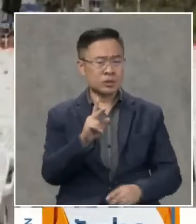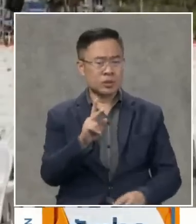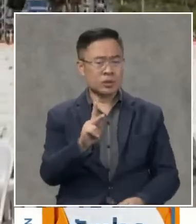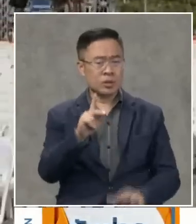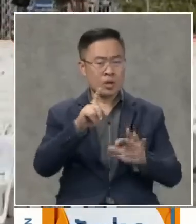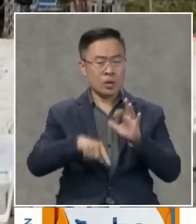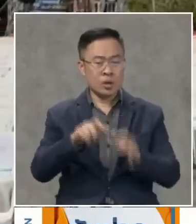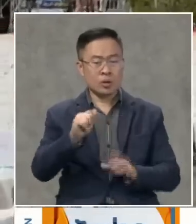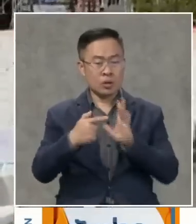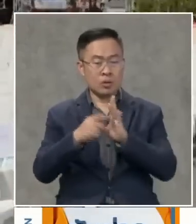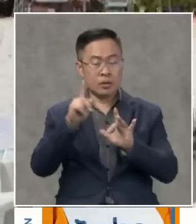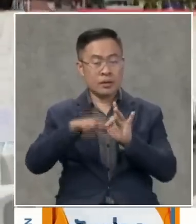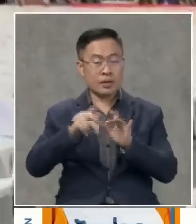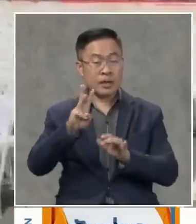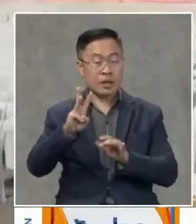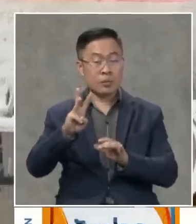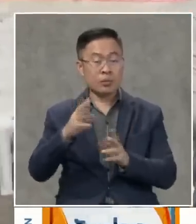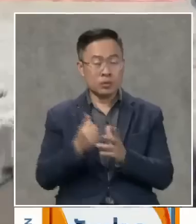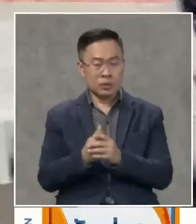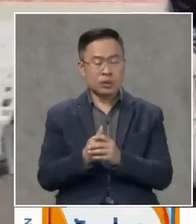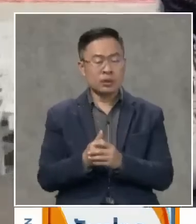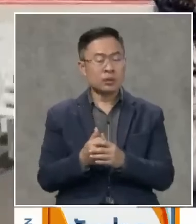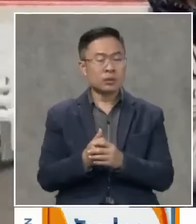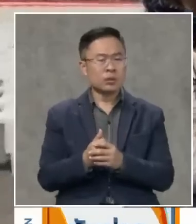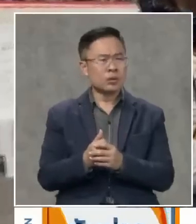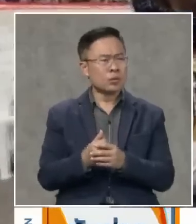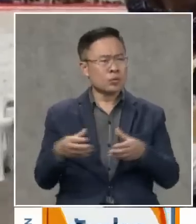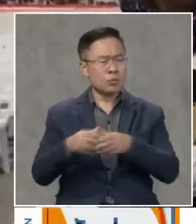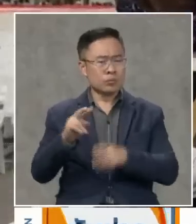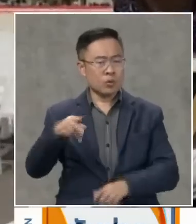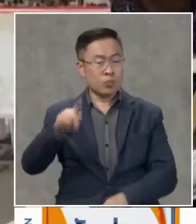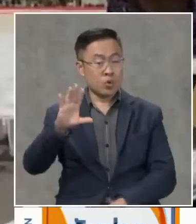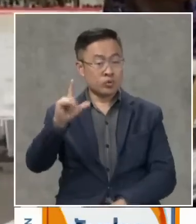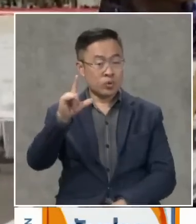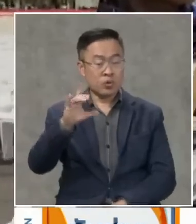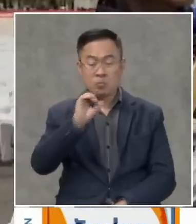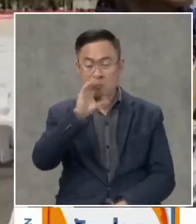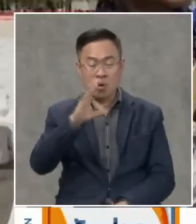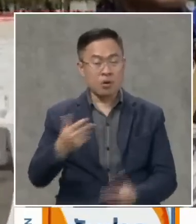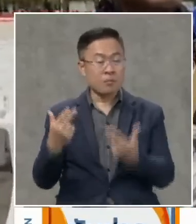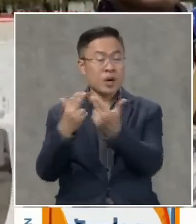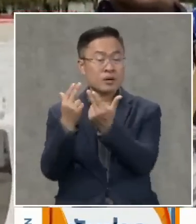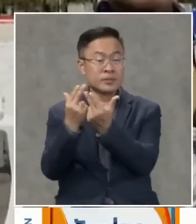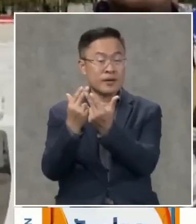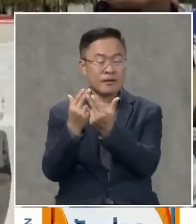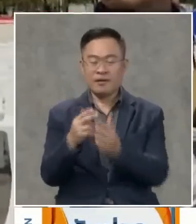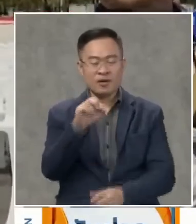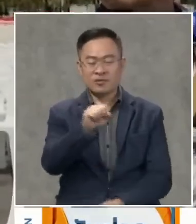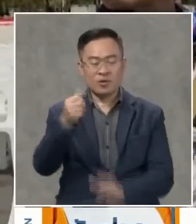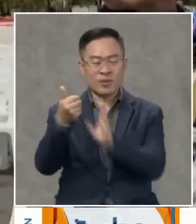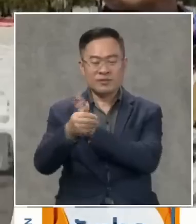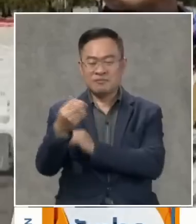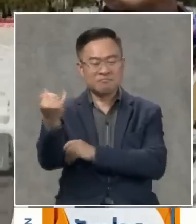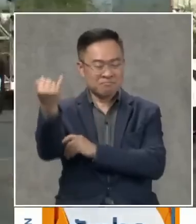แกนนำปนปช.ออกมาบอกว่ารวมไทยสร้างชาติจะไม่ได้ส.ส.ภาคอีสานเลย โอ้โหเรื่องนี้คุณแรมโบ้บอกเดือด